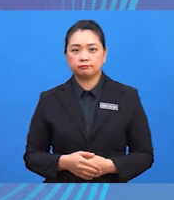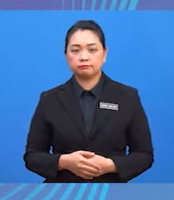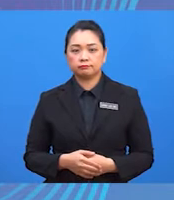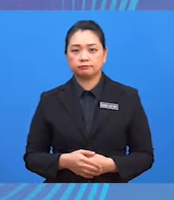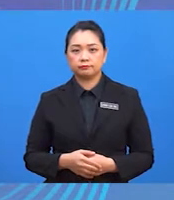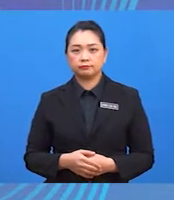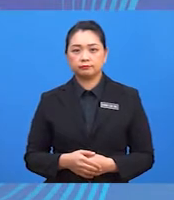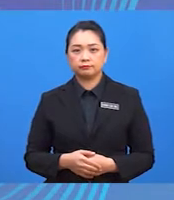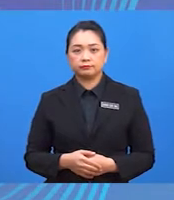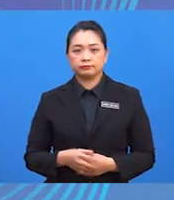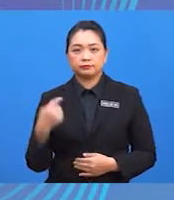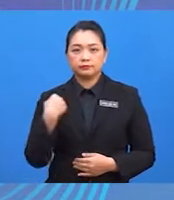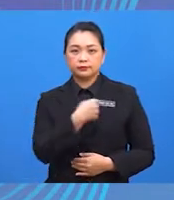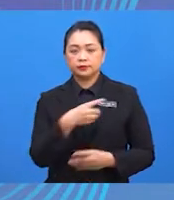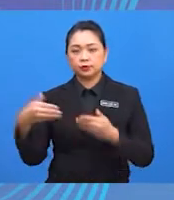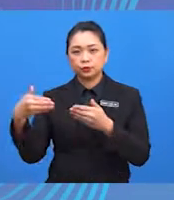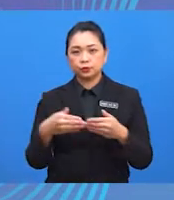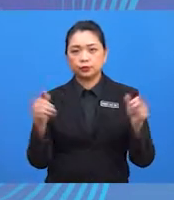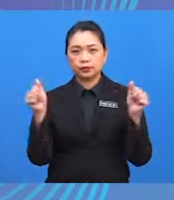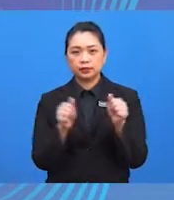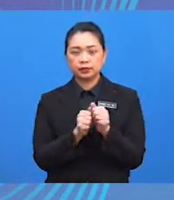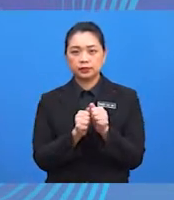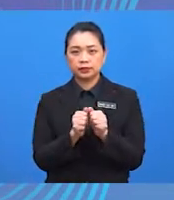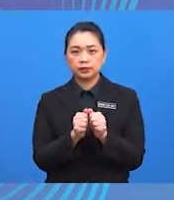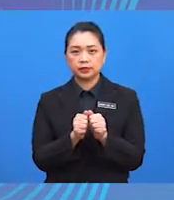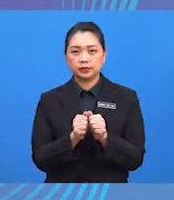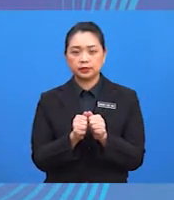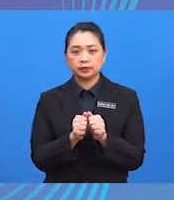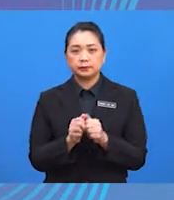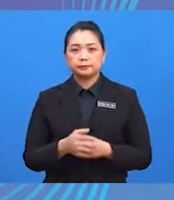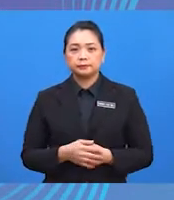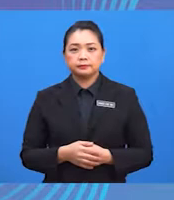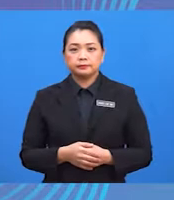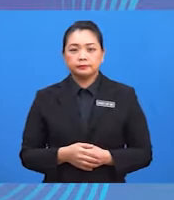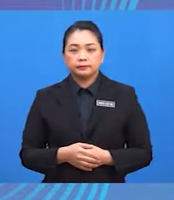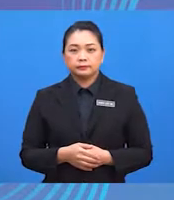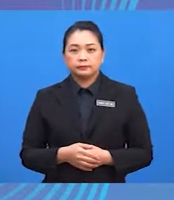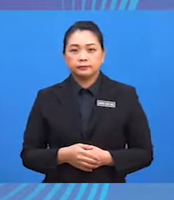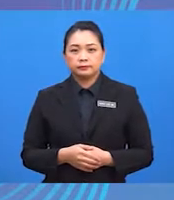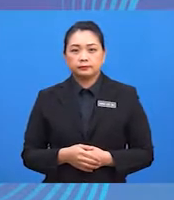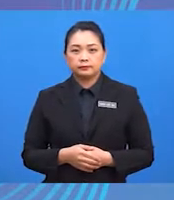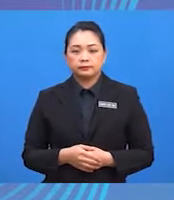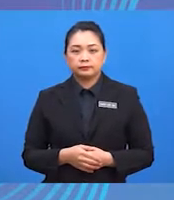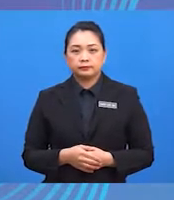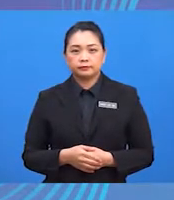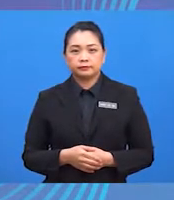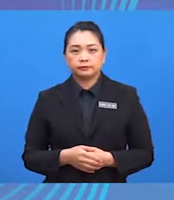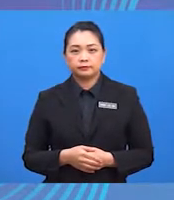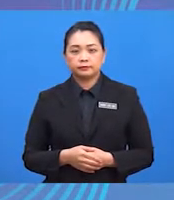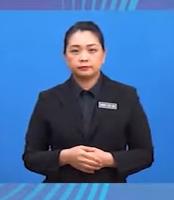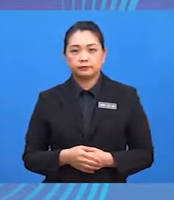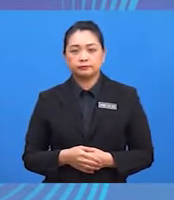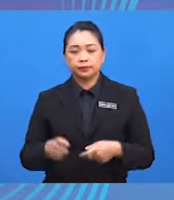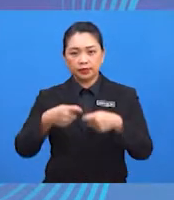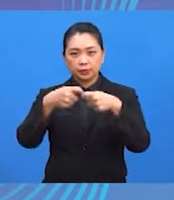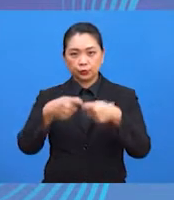Jika ya, kita teruskan lagi dengan perkara yang kedua adalah